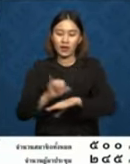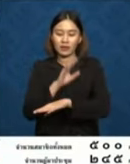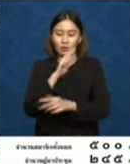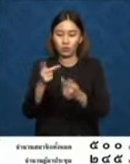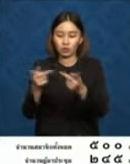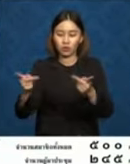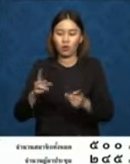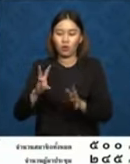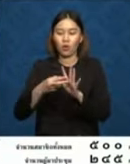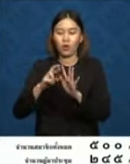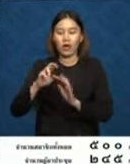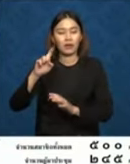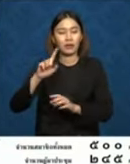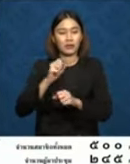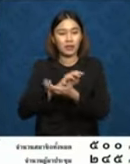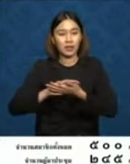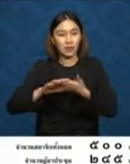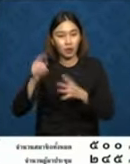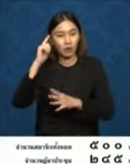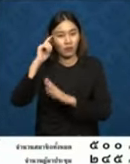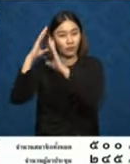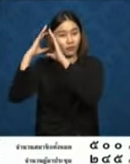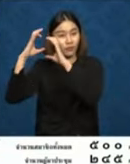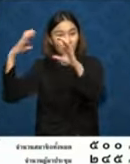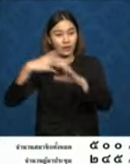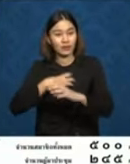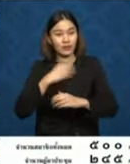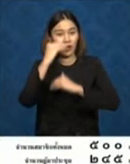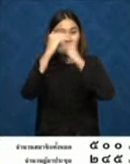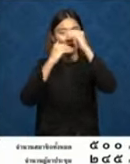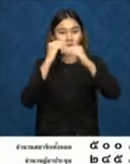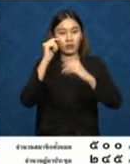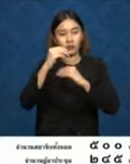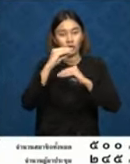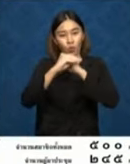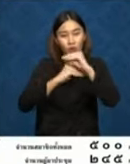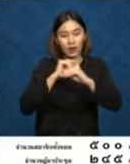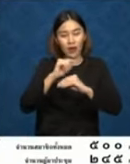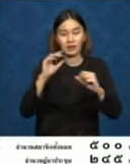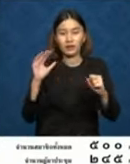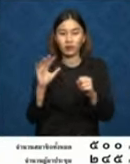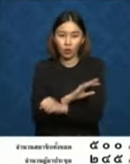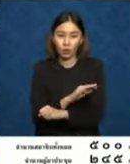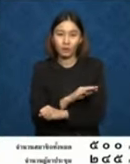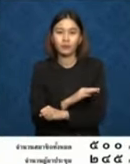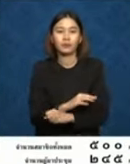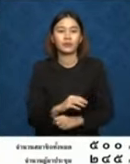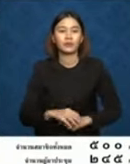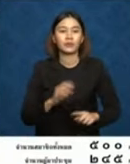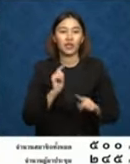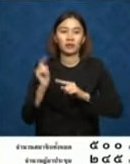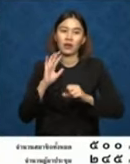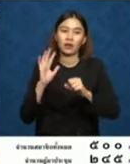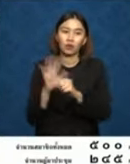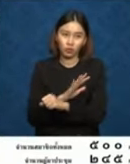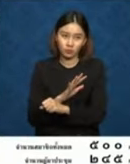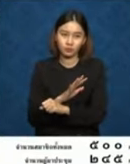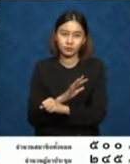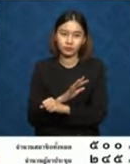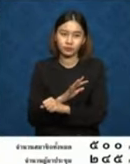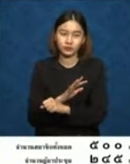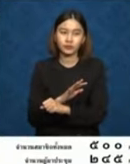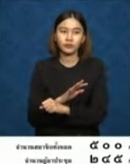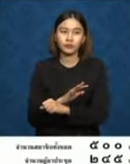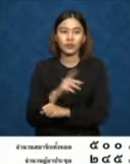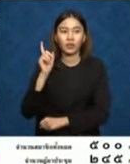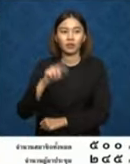ารีนี้เสร็จเนี่ยนะครับความฝันที่อยากจะเห็นโครงการบางระกำโมเดลนั้นเต็มสมบูรณ์ครบรูปแบบเนี่ยนะครับ